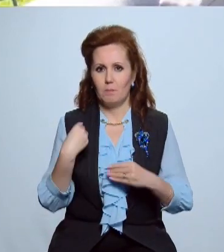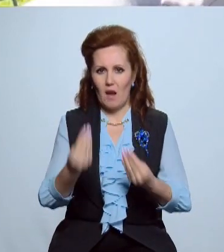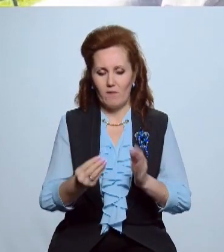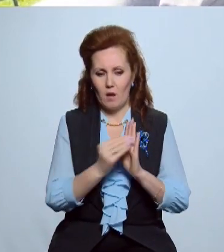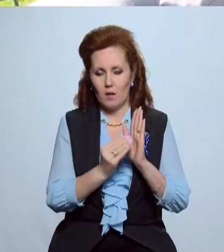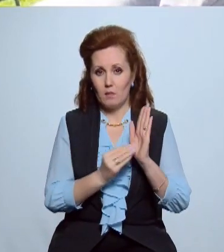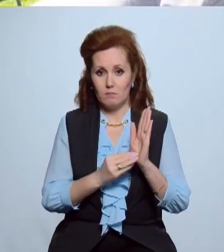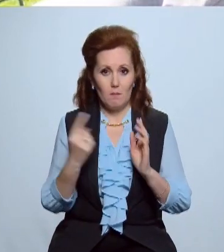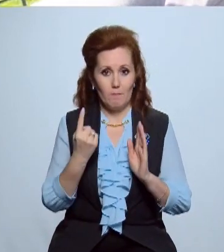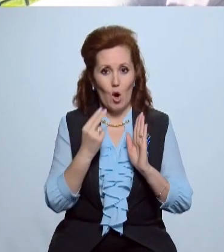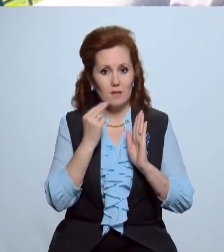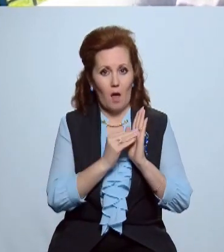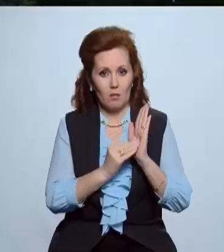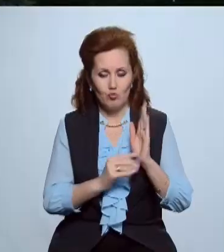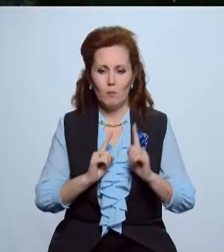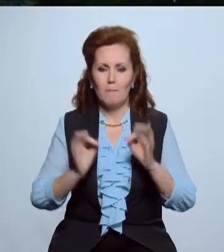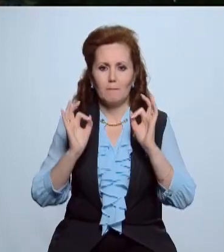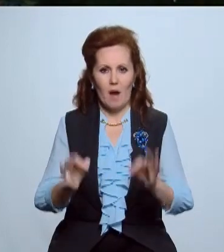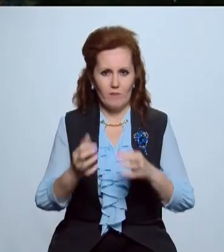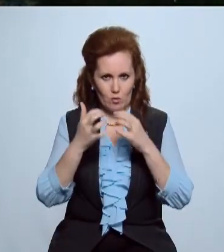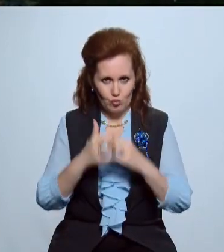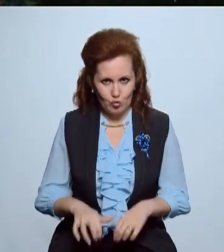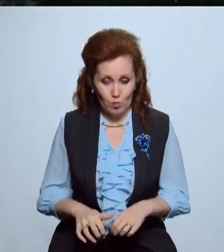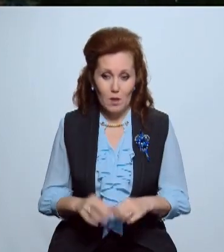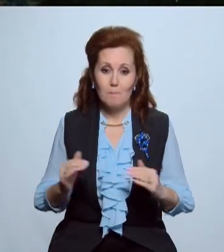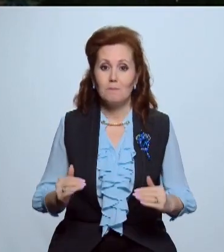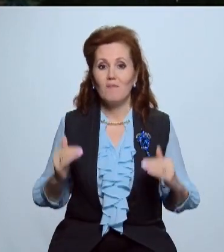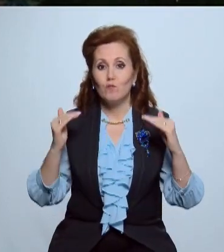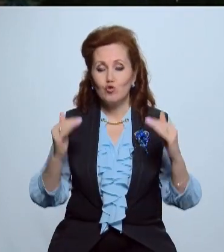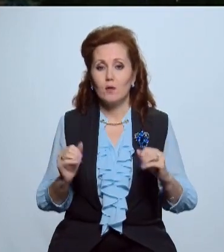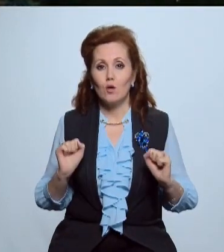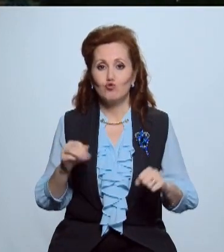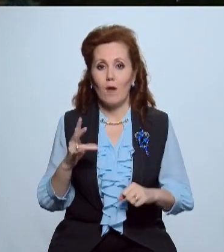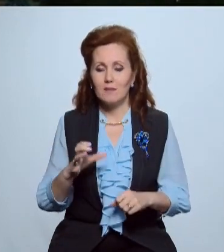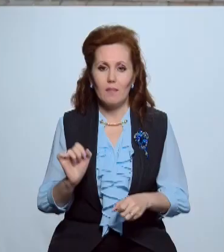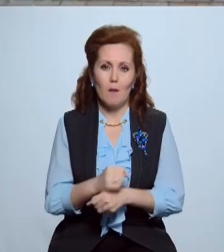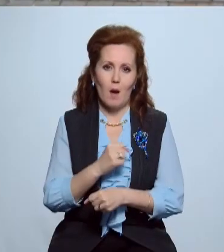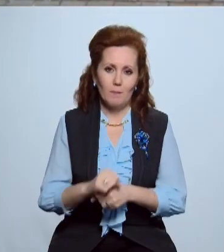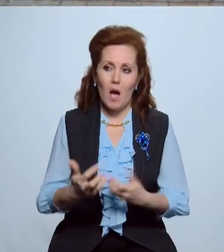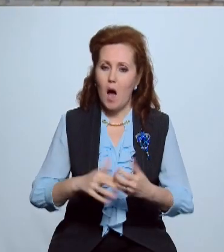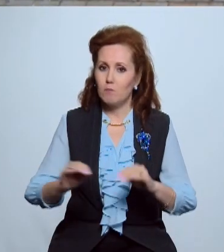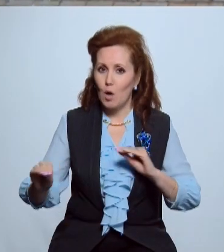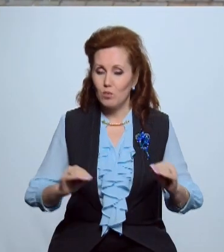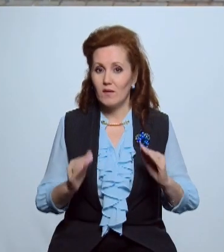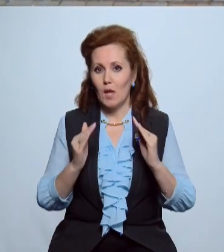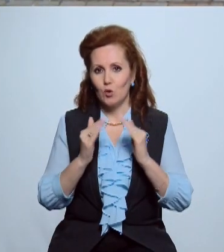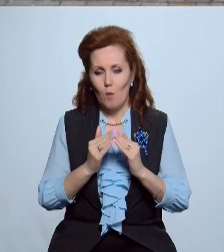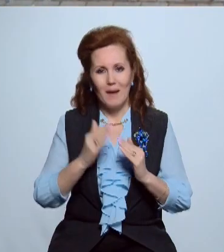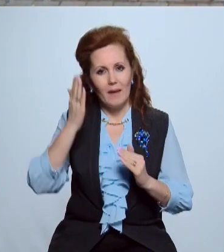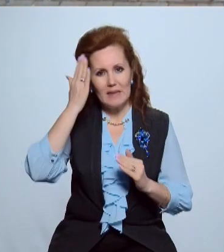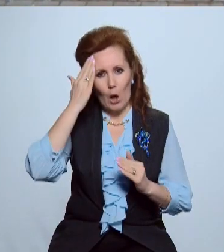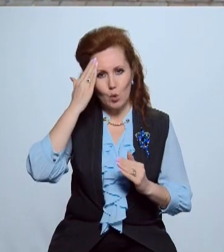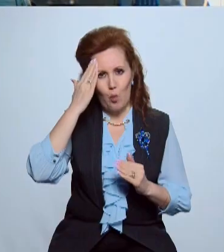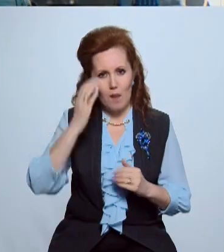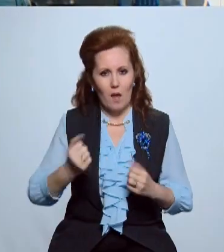это необходимо? Для того, чтобы были правильные расчеты. Существенно повышает шансы на победу оборудование дома интеллектуальной системы учета.